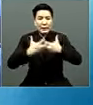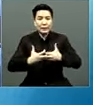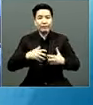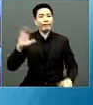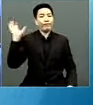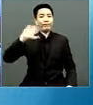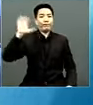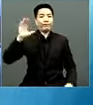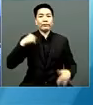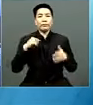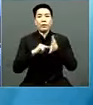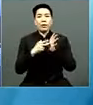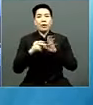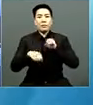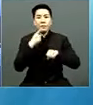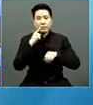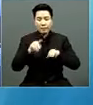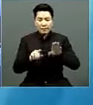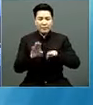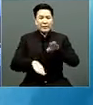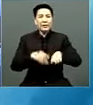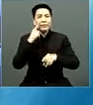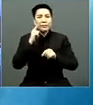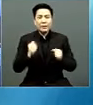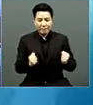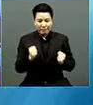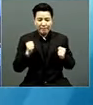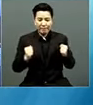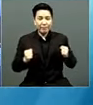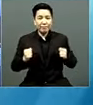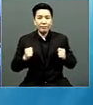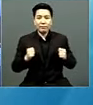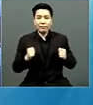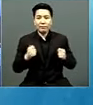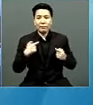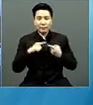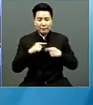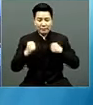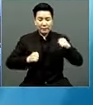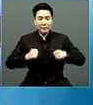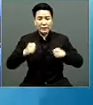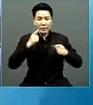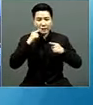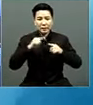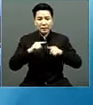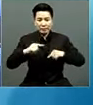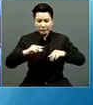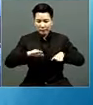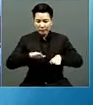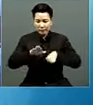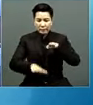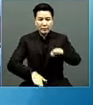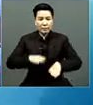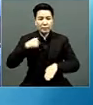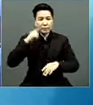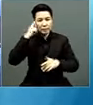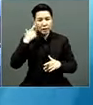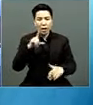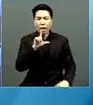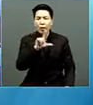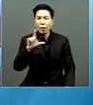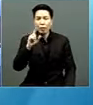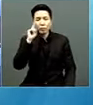กอะไรที่ปั่นด้วยเท้าเป็นหมุนๆ นะครับอีคลิปเต้านะครับที่เป็นอันนี้ผมอ่านถูกไหมเนี่ย L 2